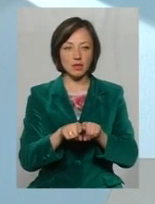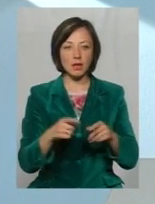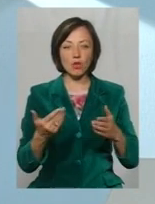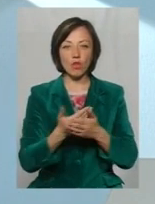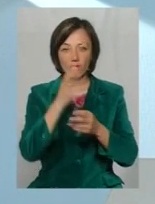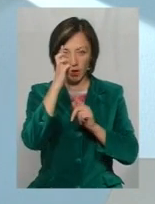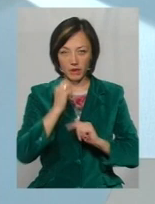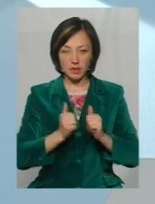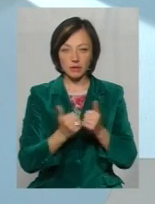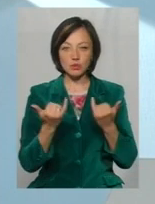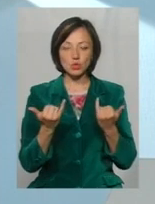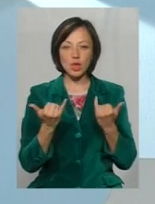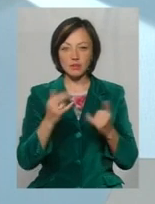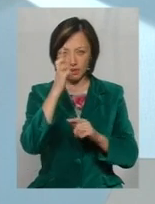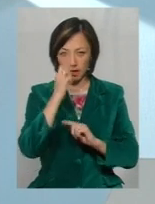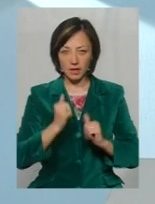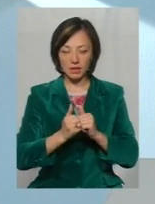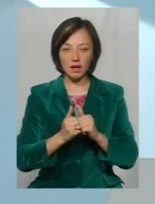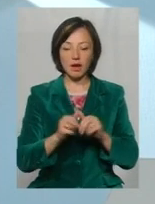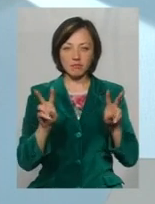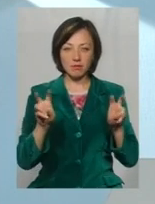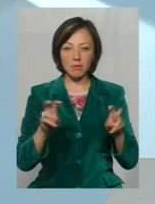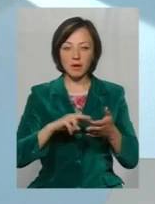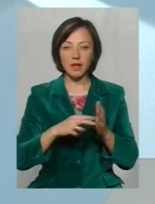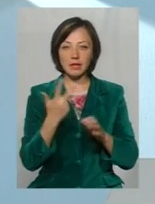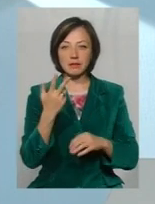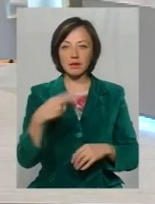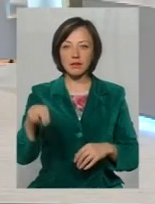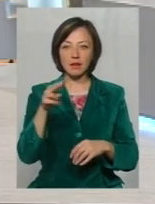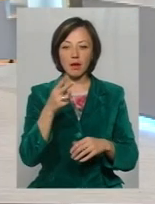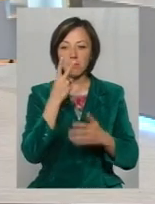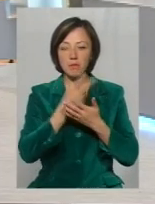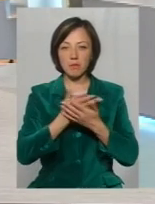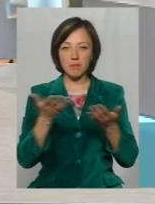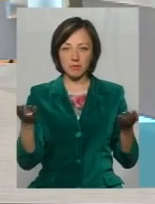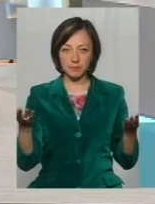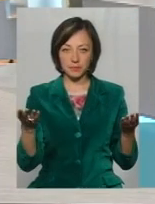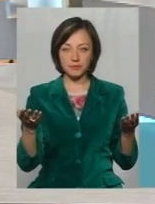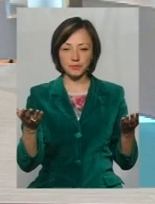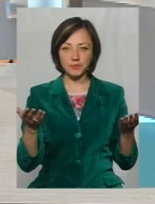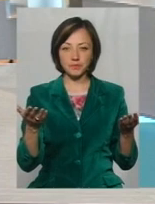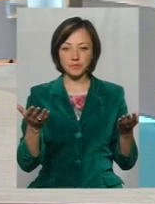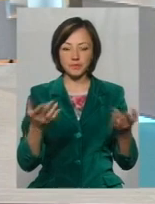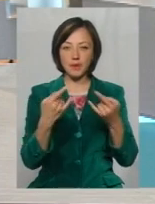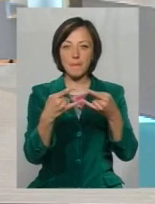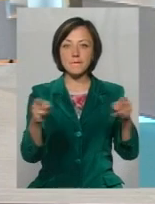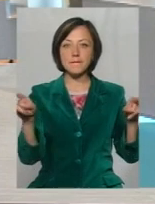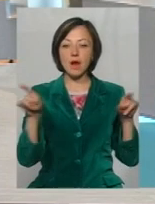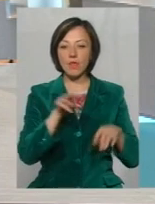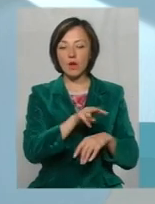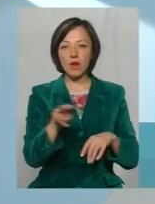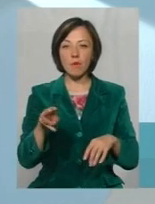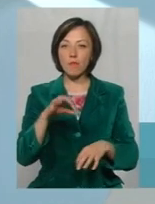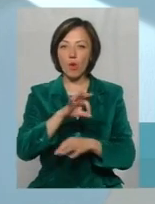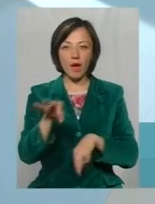«Нова країна», «Сучасна країна», яка передбачає 3D-панорами, який передбачає проект, який, на жаль, не виграв,